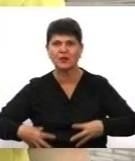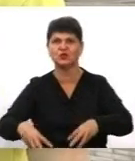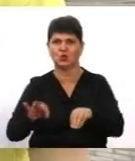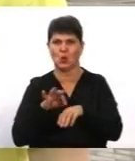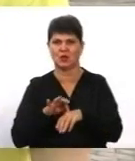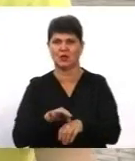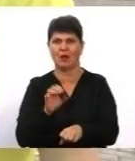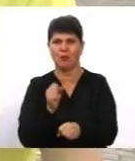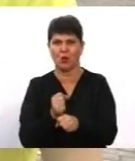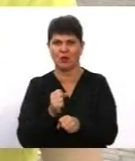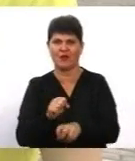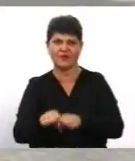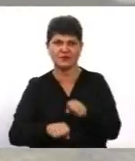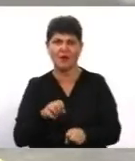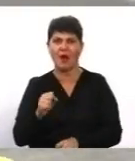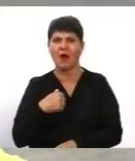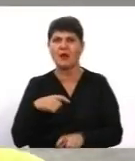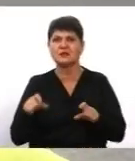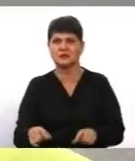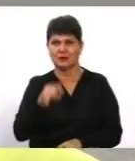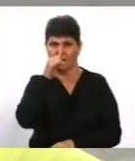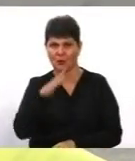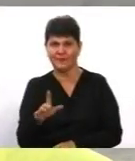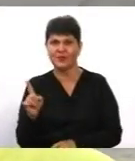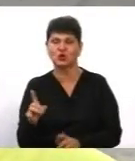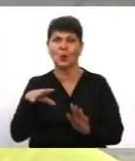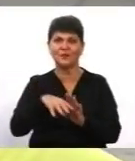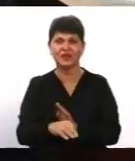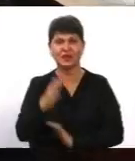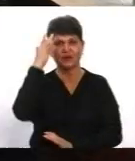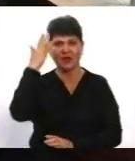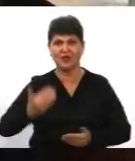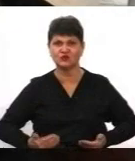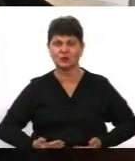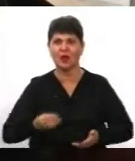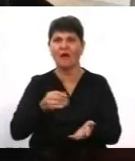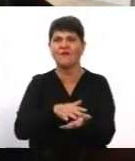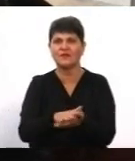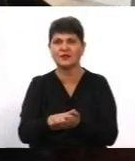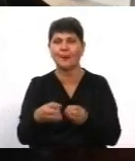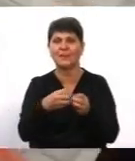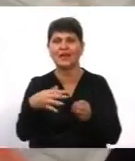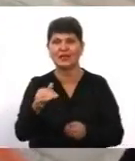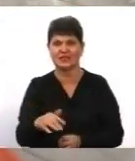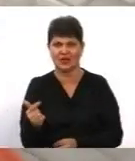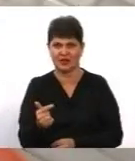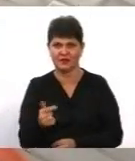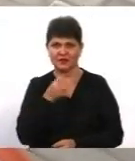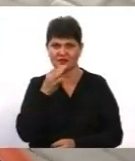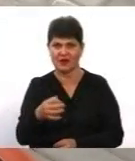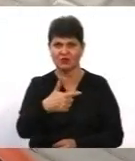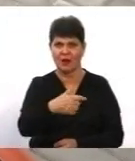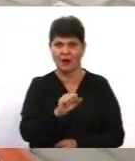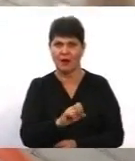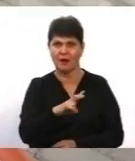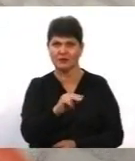могли крутити, а я вже просто сидіти на ньому не можу. Аби втілити ідею у життя, витратив майже 15 тисяч гривень, каже Ганшин. Втім, говорить, є